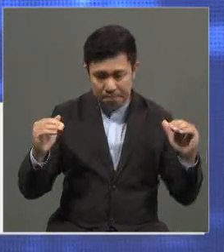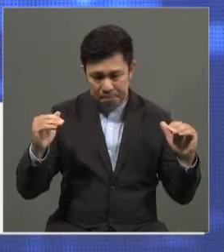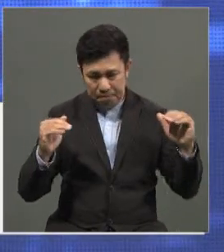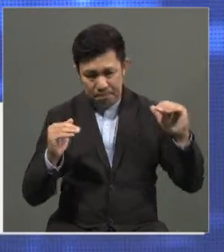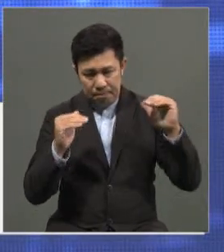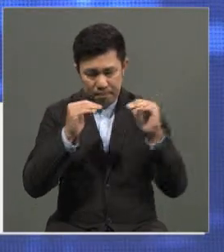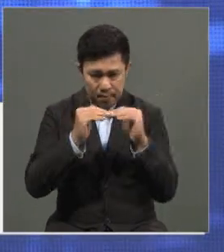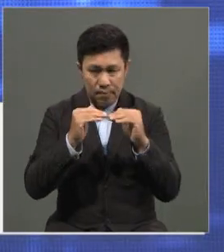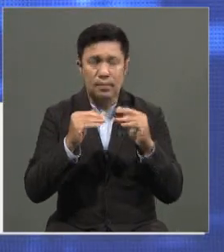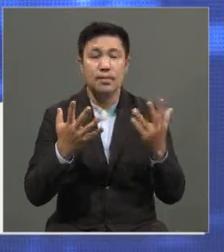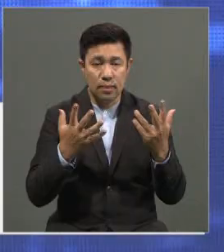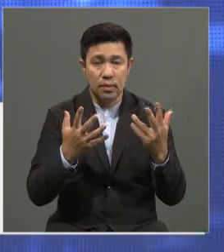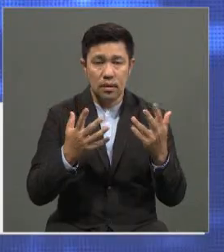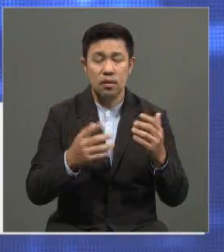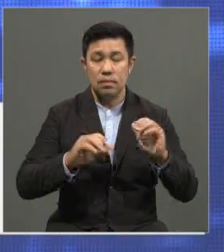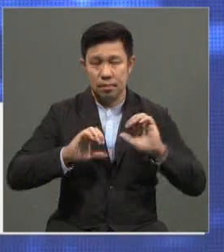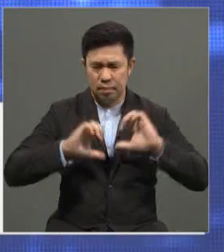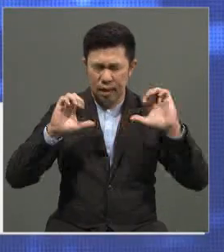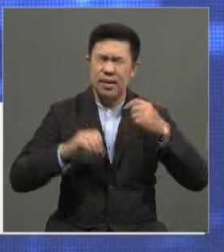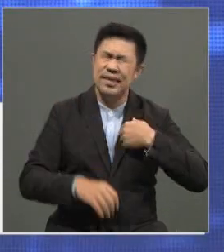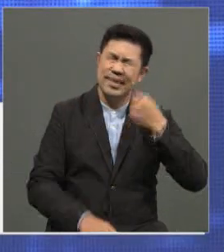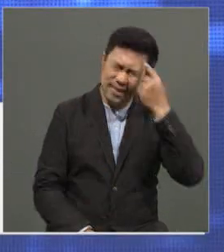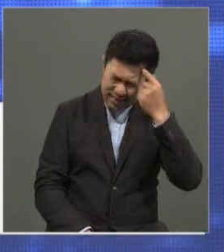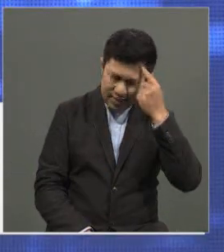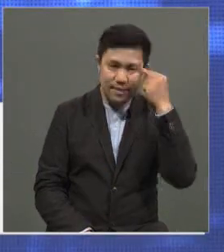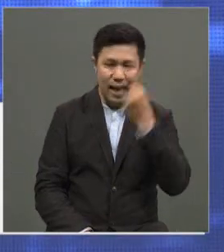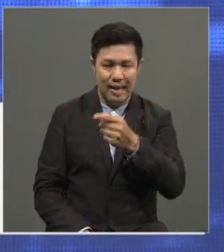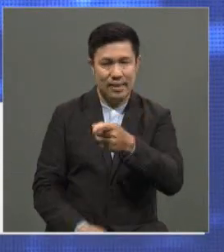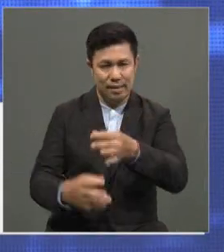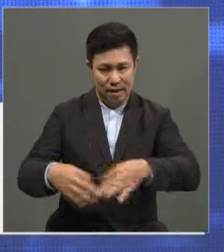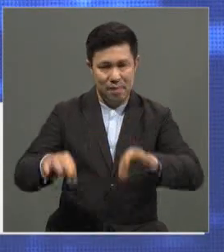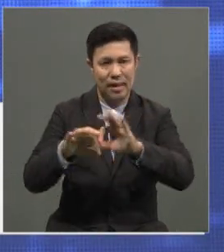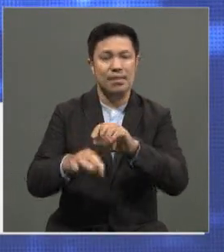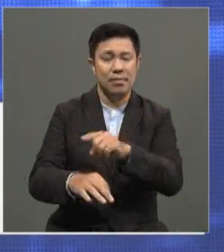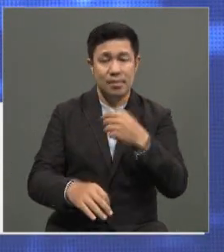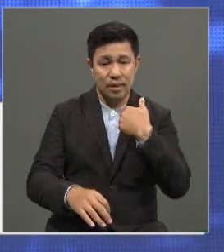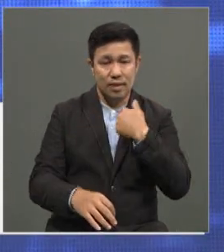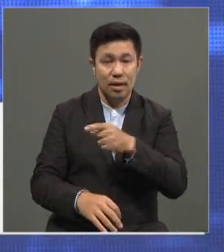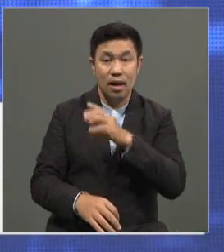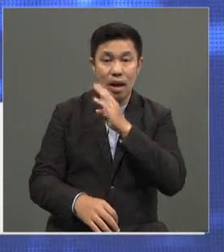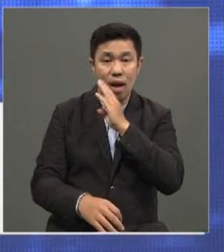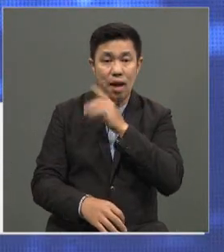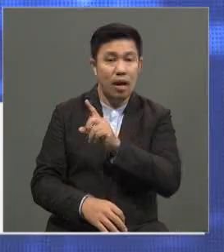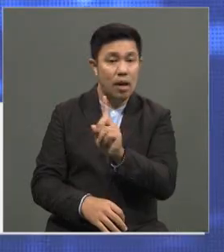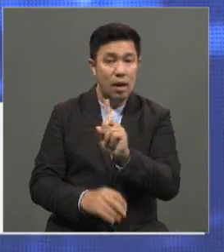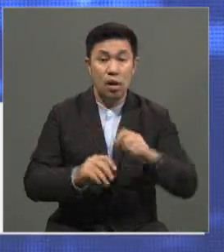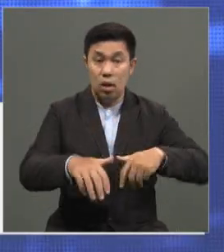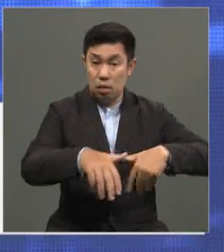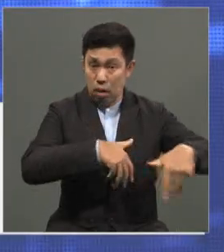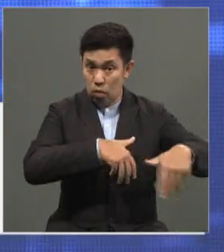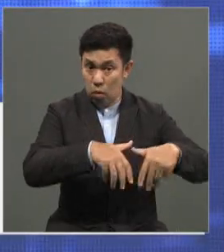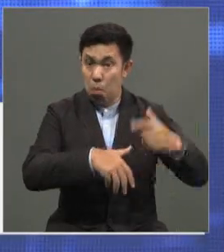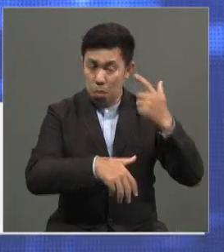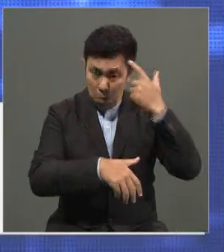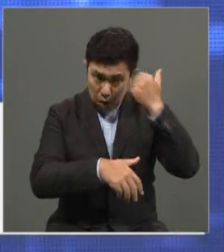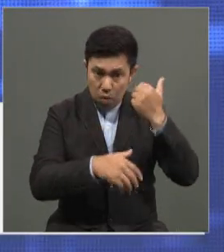ำคัญมากๆนะคะแล้วก็รัฐบาลก็ให้ความสำคัญเกี่ยวกับเรื่องนี้มาอย่างต่อเนื่องนะคะเพราะว่าการที่ประชาชนสามารถ